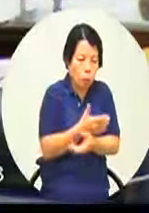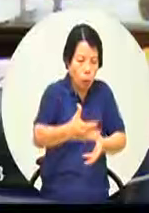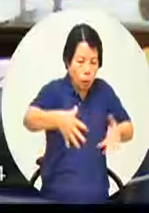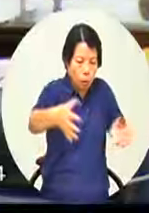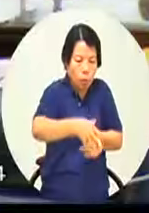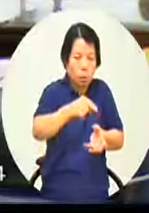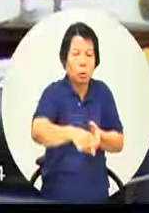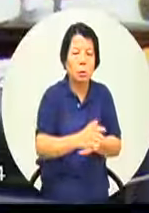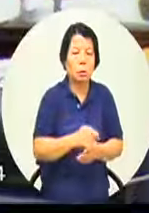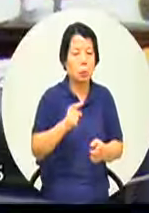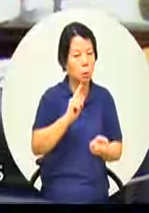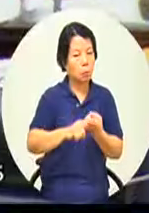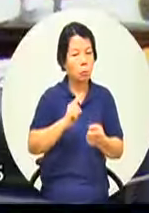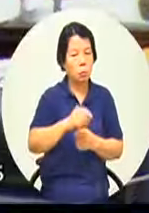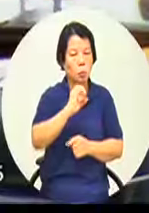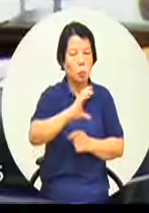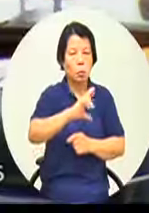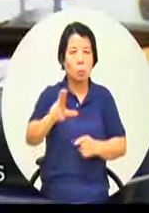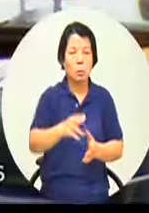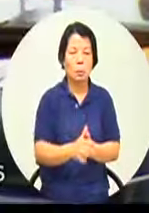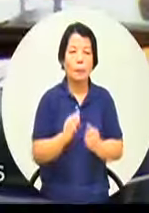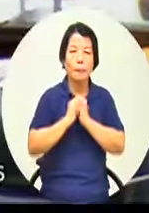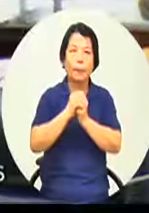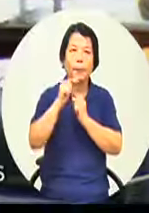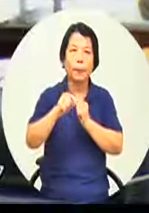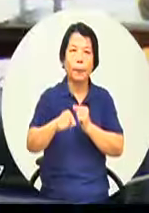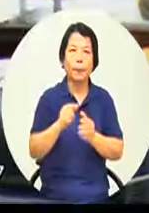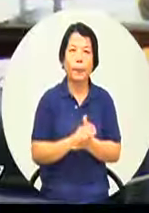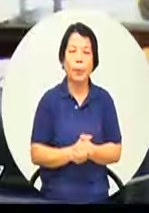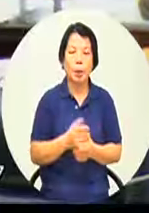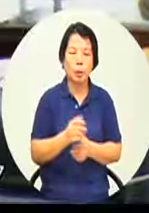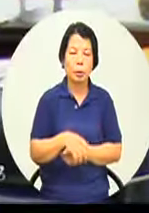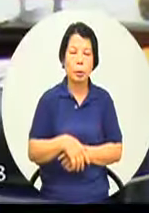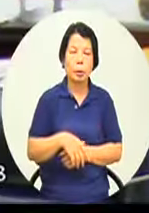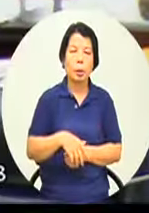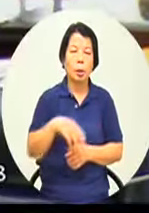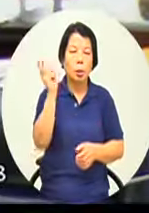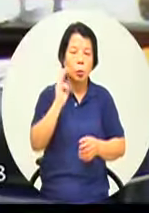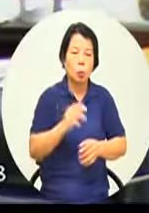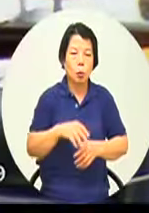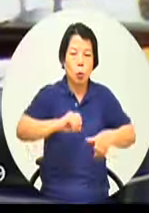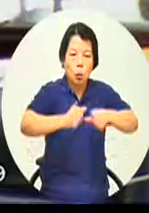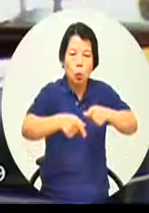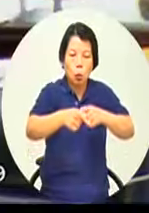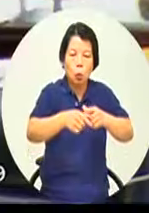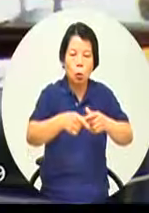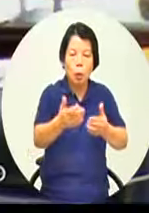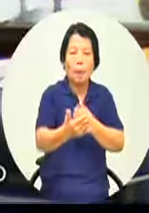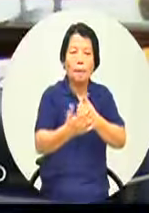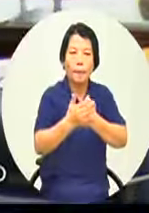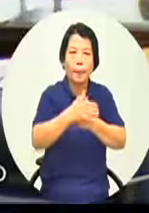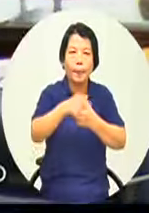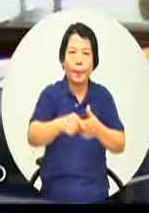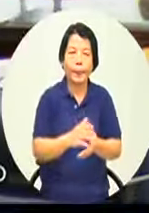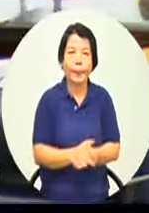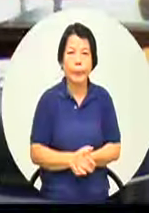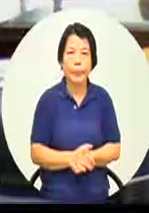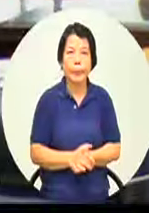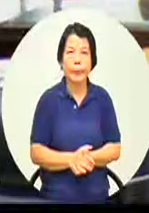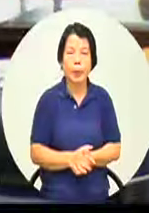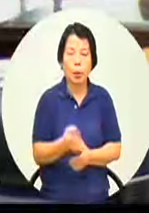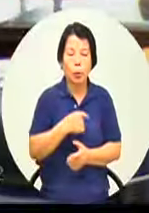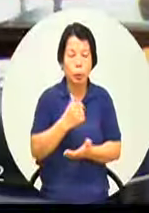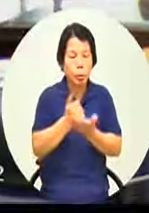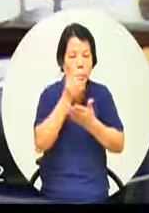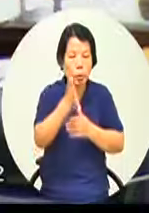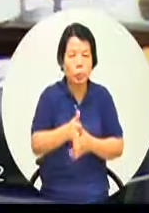一个方式啊。吼，这个可能要拜托咱主来最公司，咱经理这边家来倒沙缸吼。那我再请